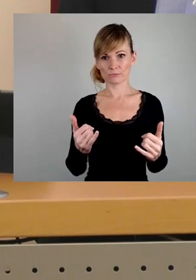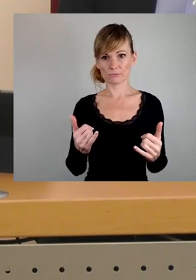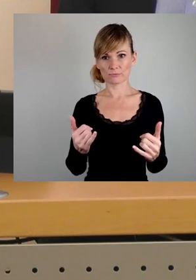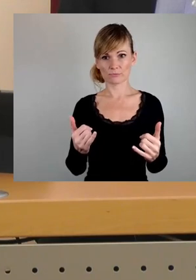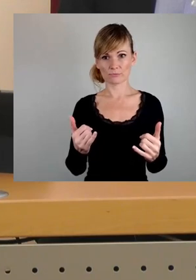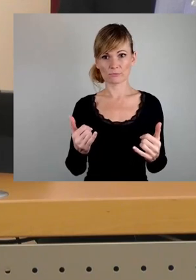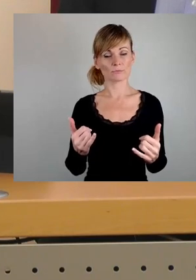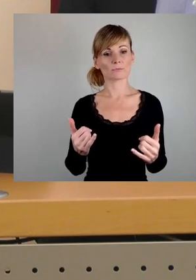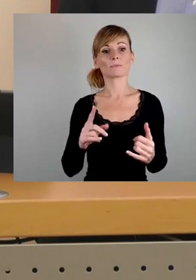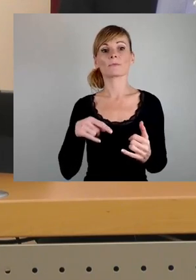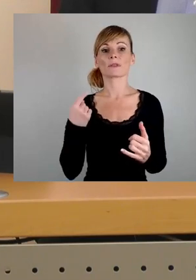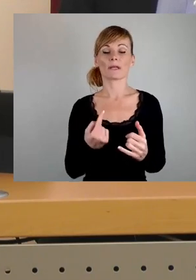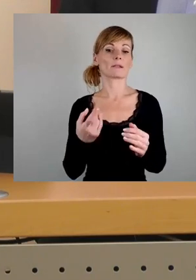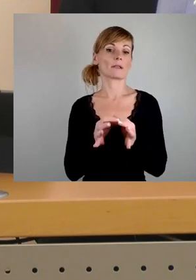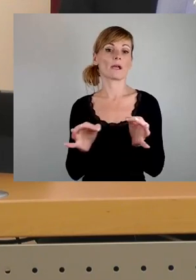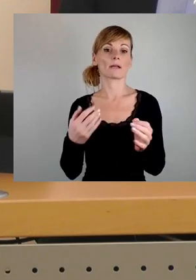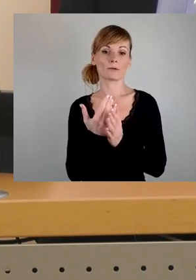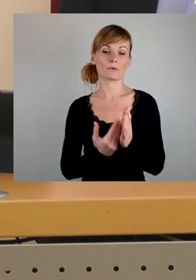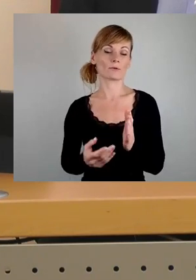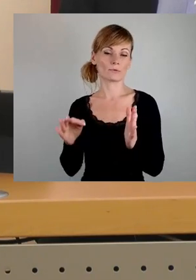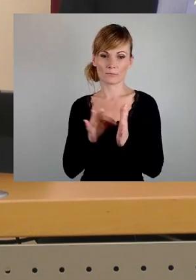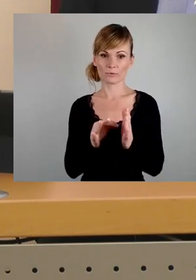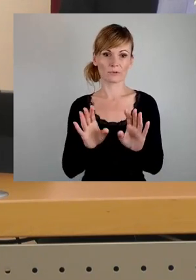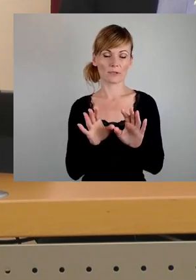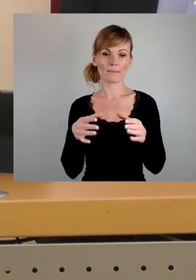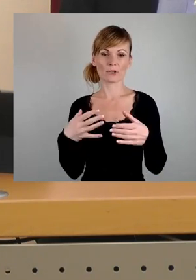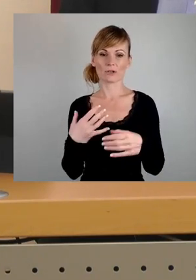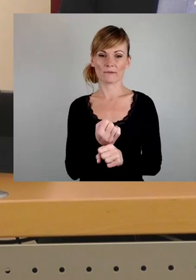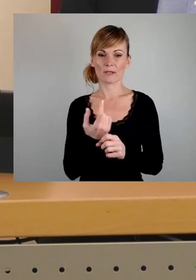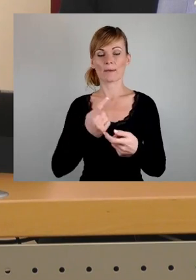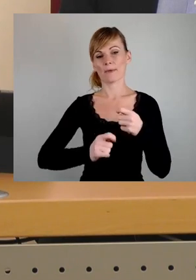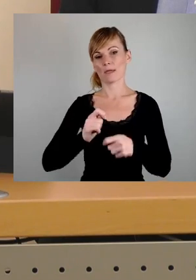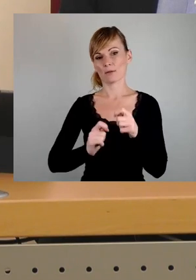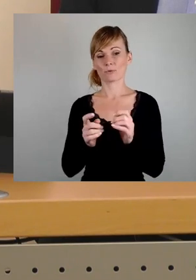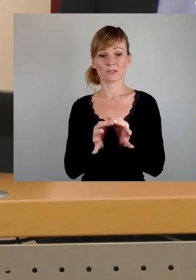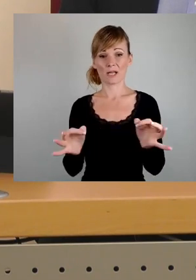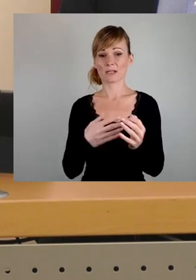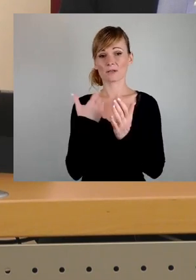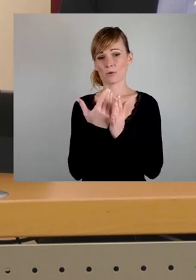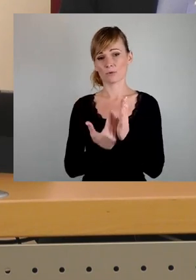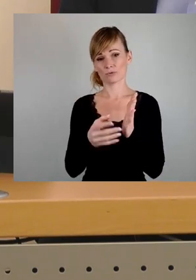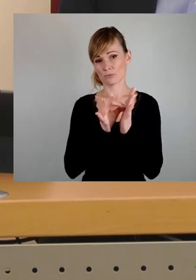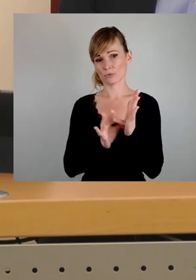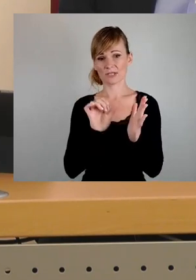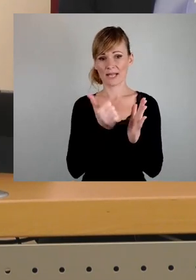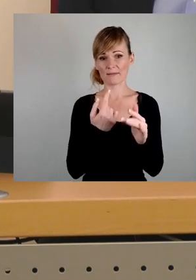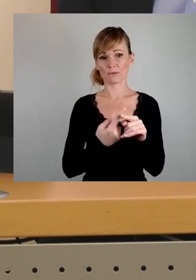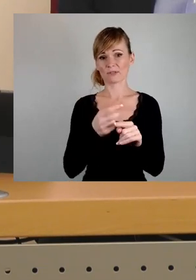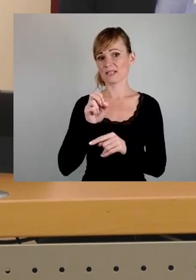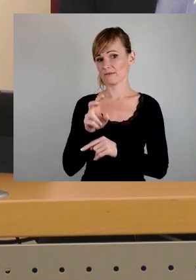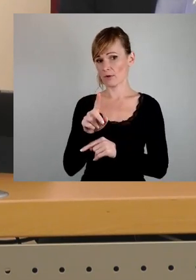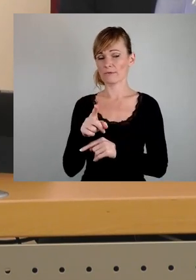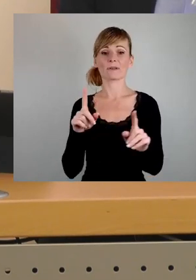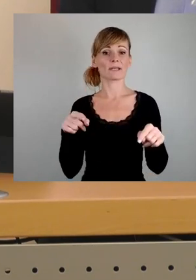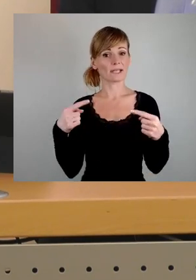nächsten Tagesordnungspunkt, und das ist die gemeinschaftliche Behandlung der Tagesordnungspunkte 11 und 12, wobei wir dann in der Abstimmung mit